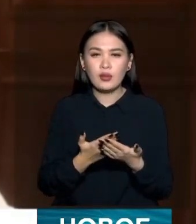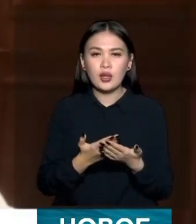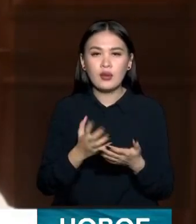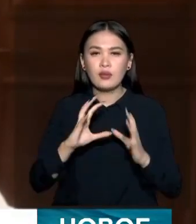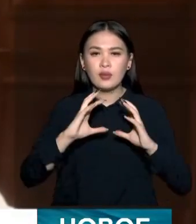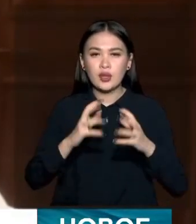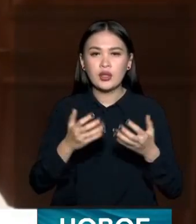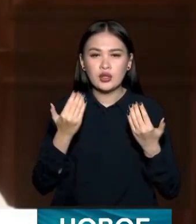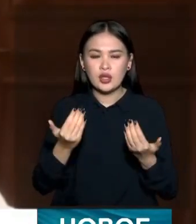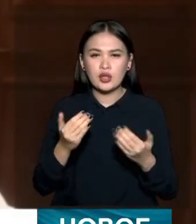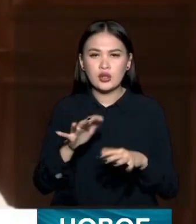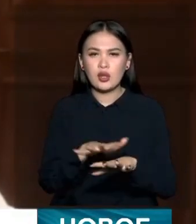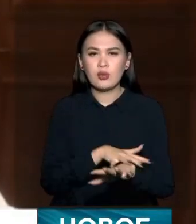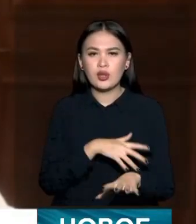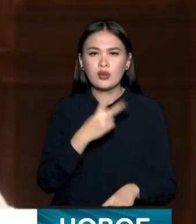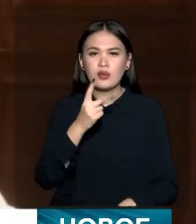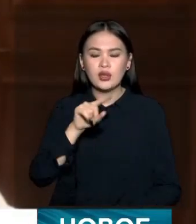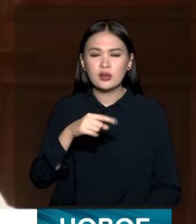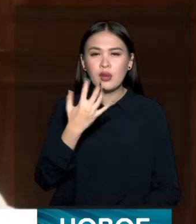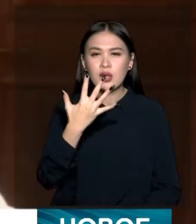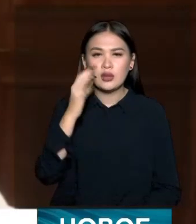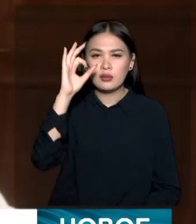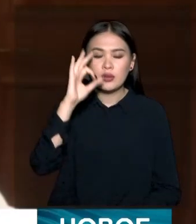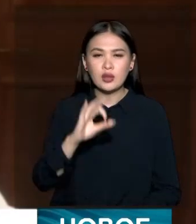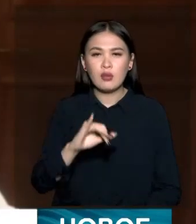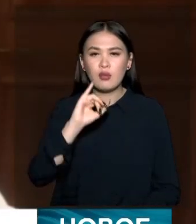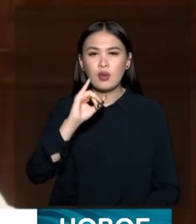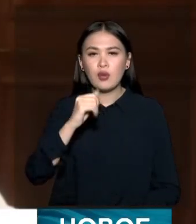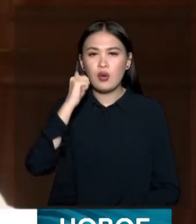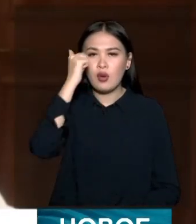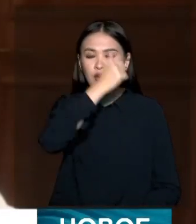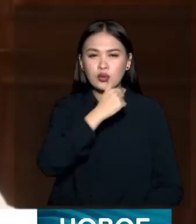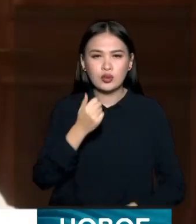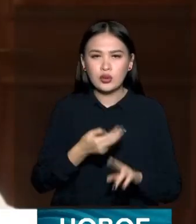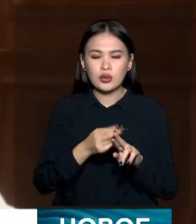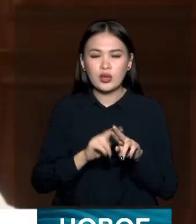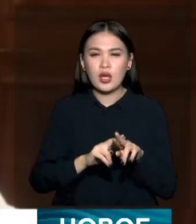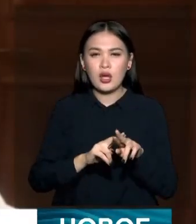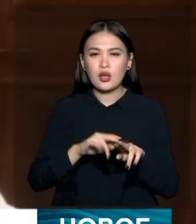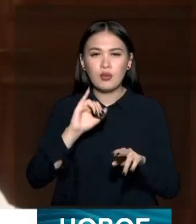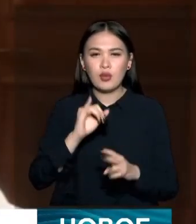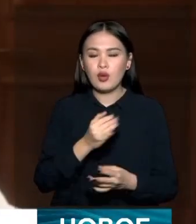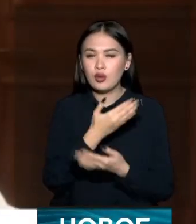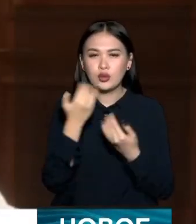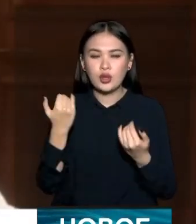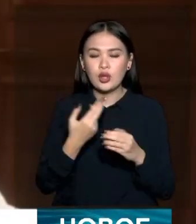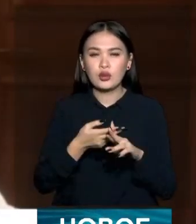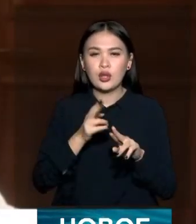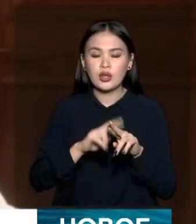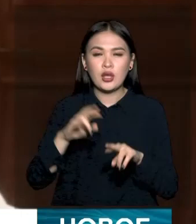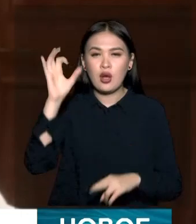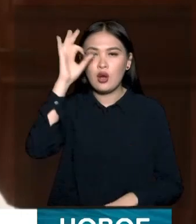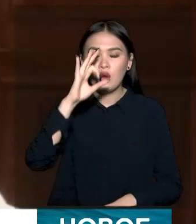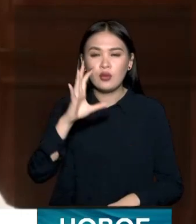мире сейчас идет замедление, и 2,5% для плохого года это, в принципе, неплохой показатель. Хотя, конечно, рассчитывали